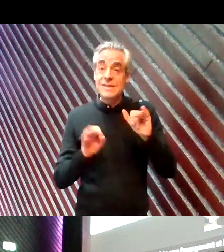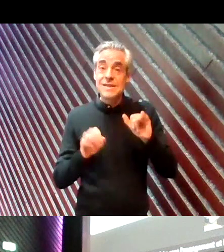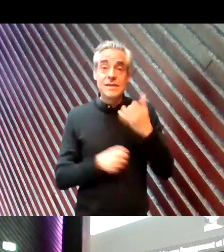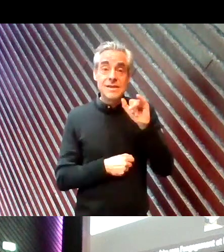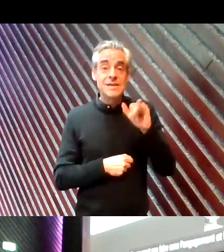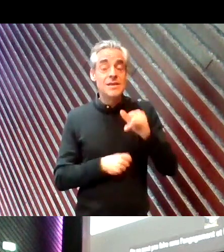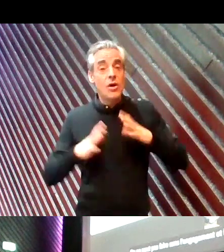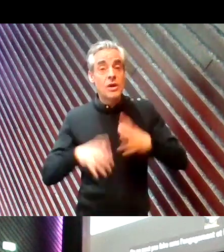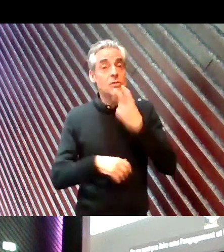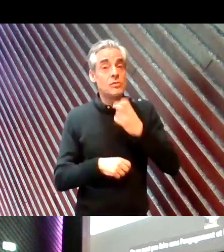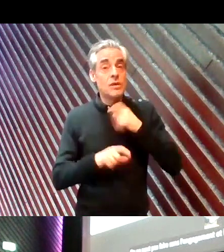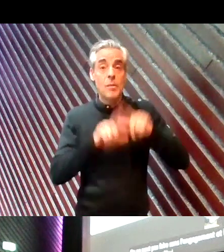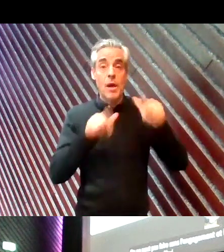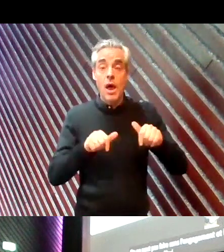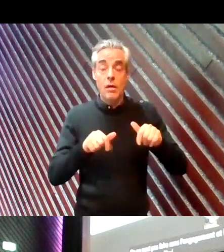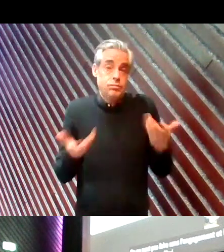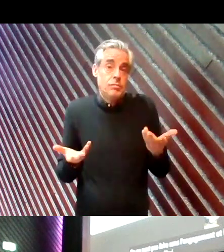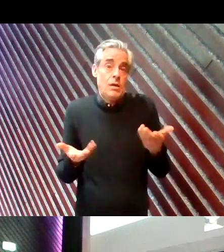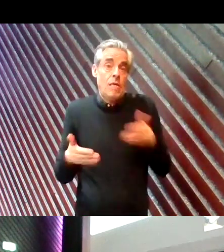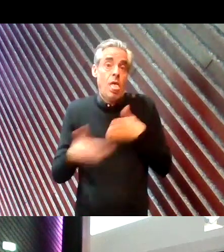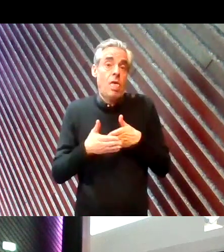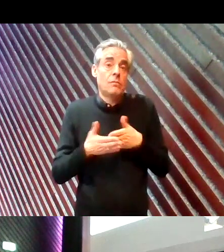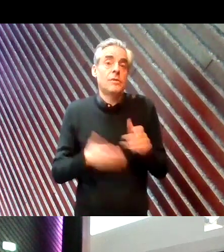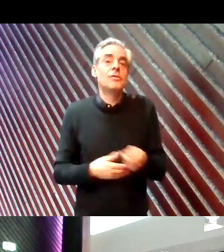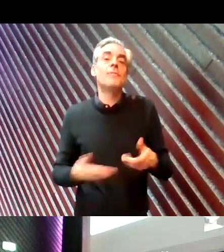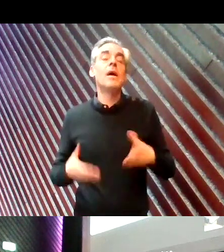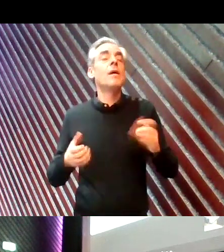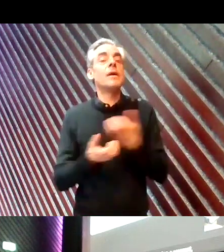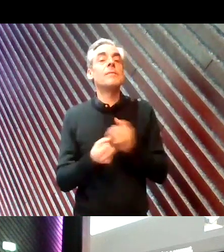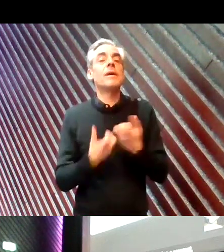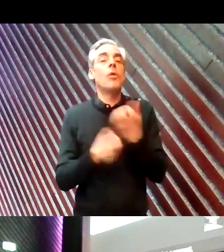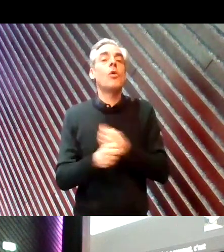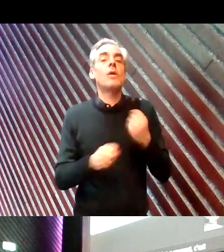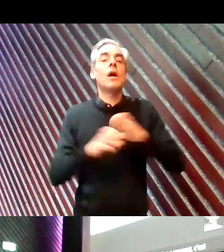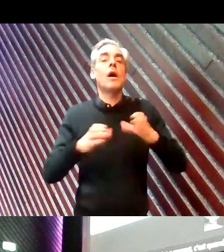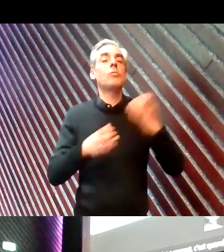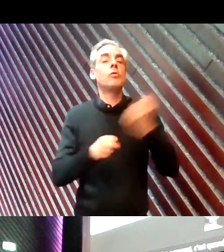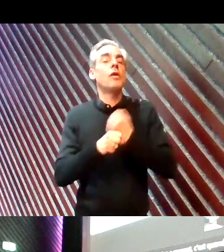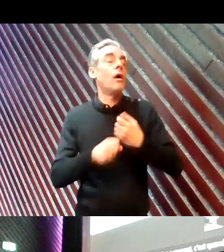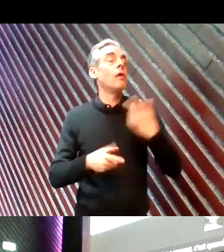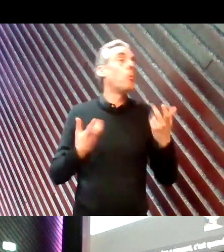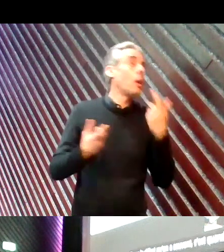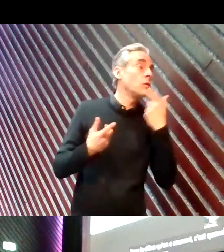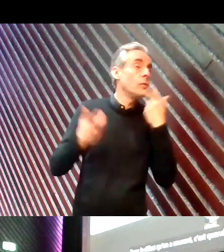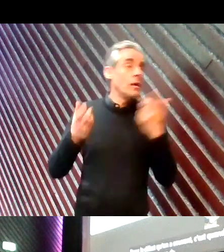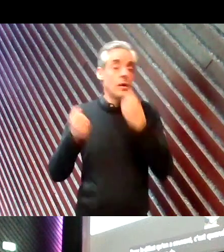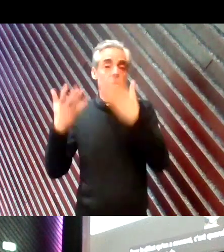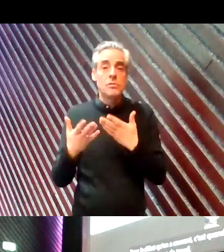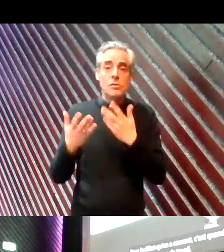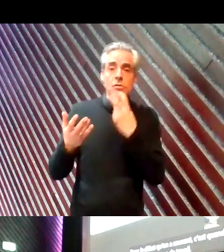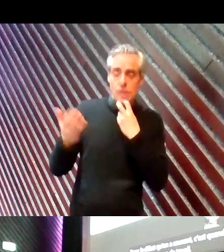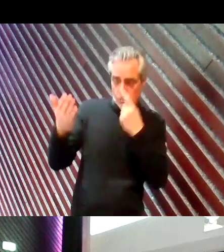'hui. Et donc, le débat qu'on a souvent, c'est quand on constitue un groupe de travail. Donc, on décide, demain, cette initiative